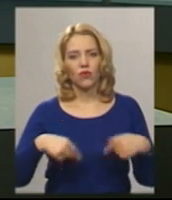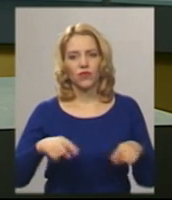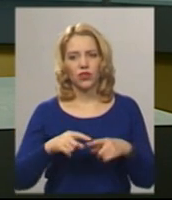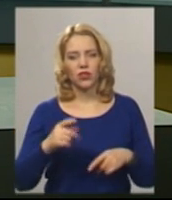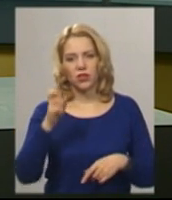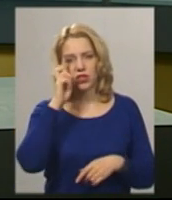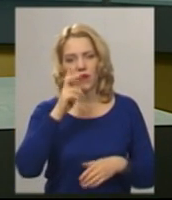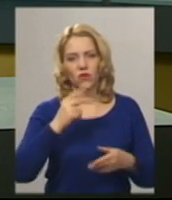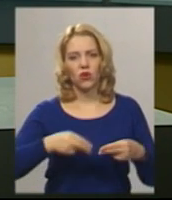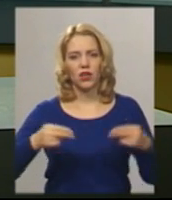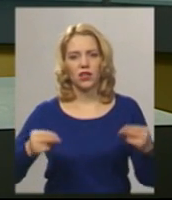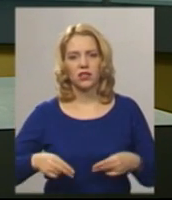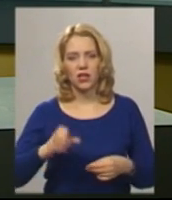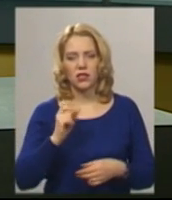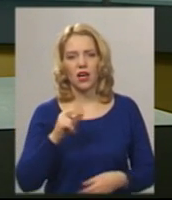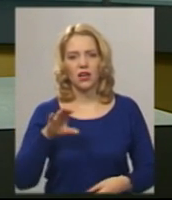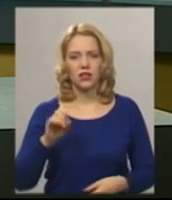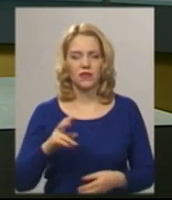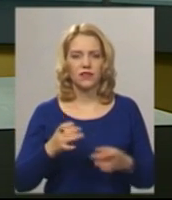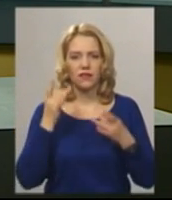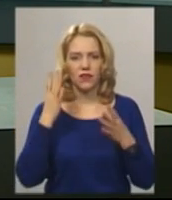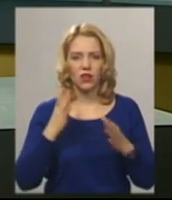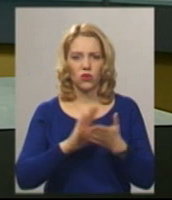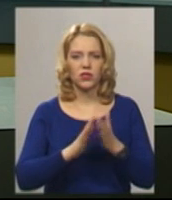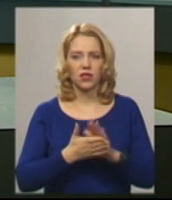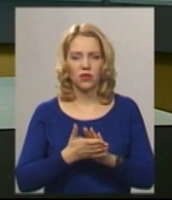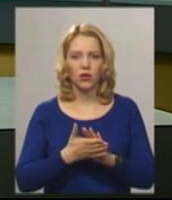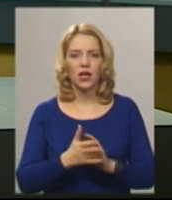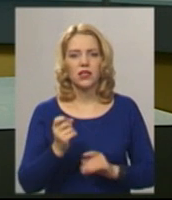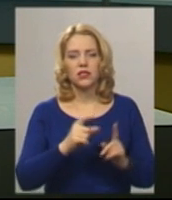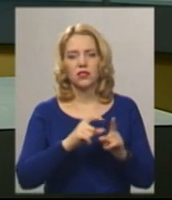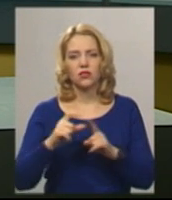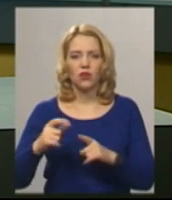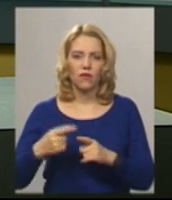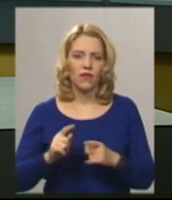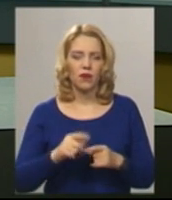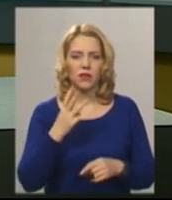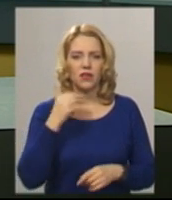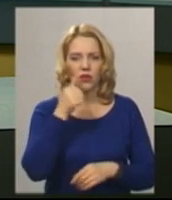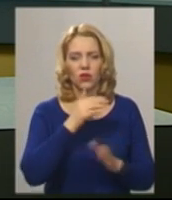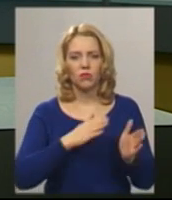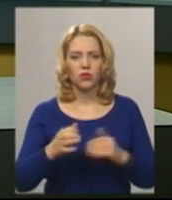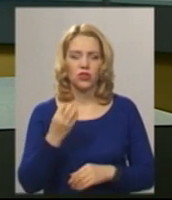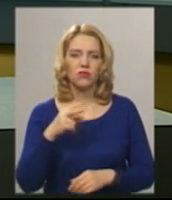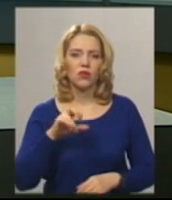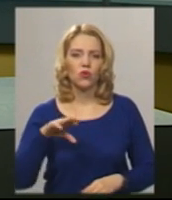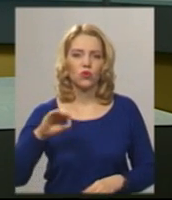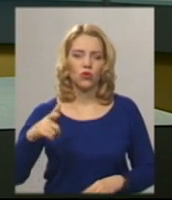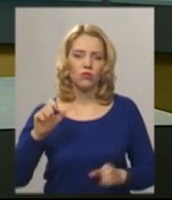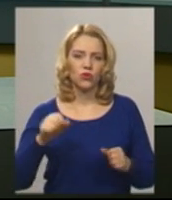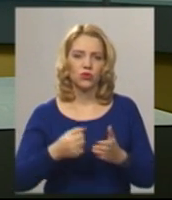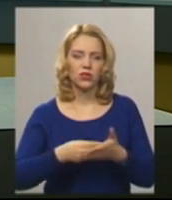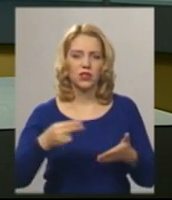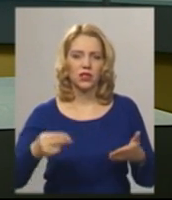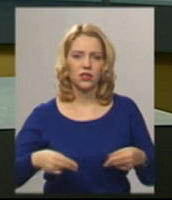державної реєстрації актів цивільного стану Марина Зубова. За її словами, третій рік поспіль 14 лютого можуть